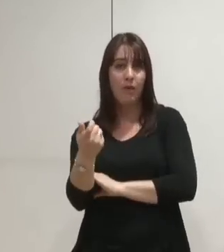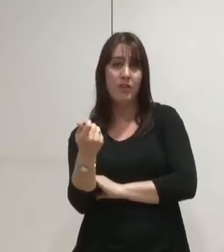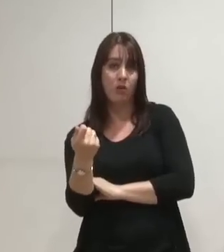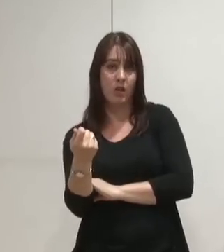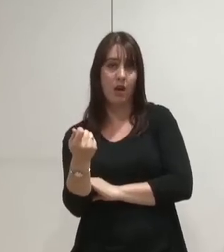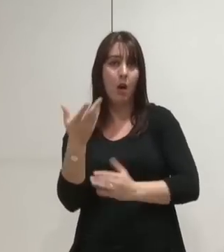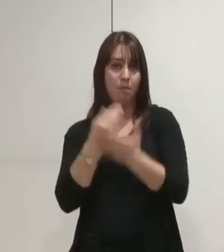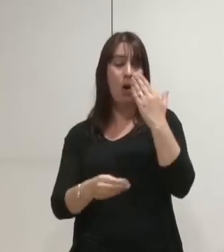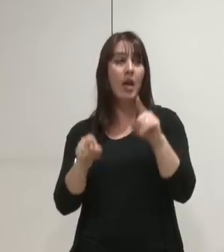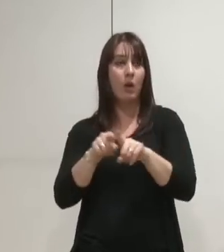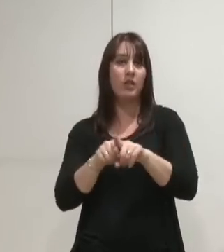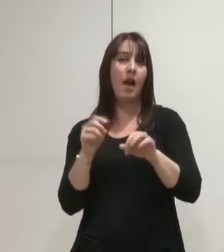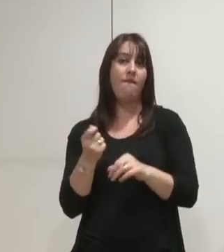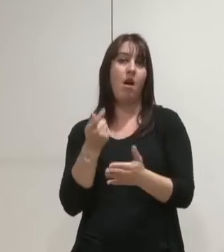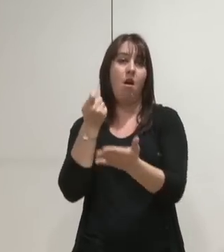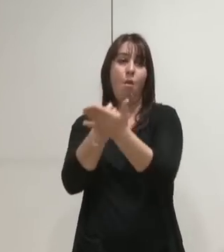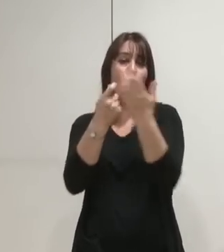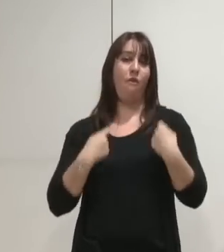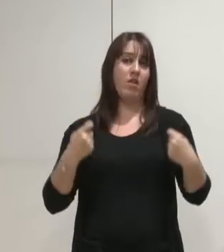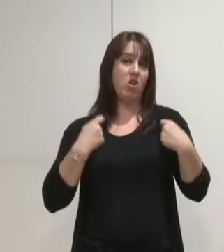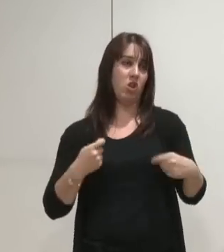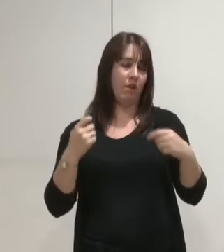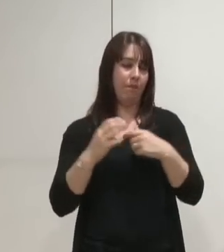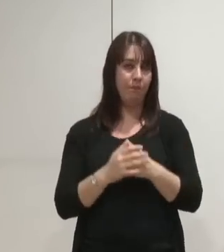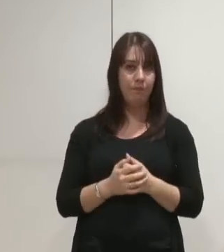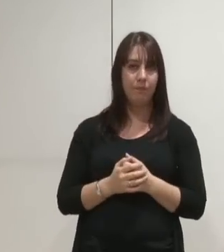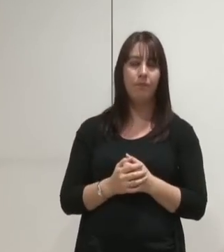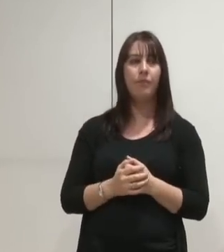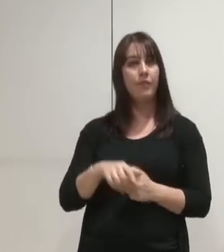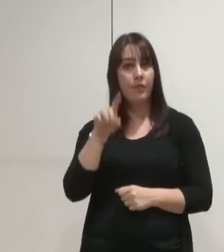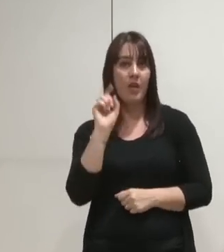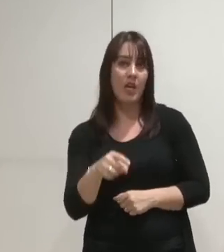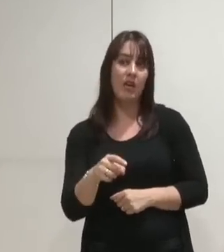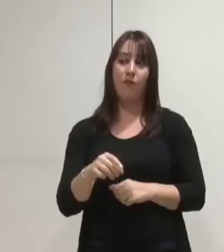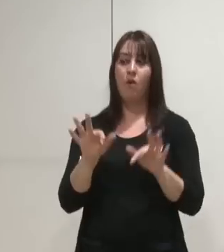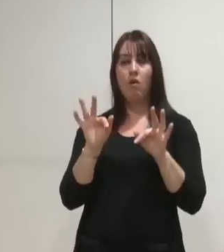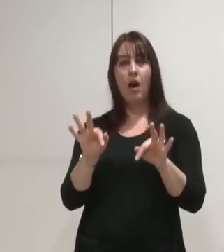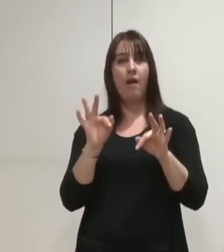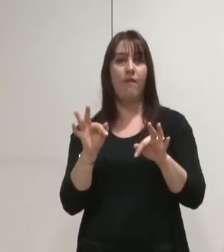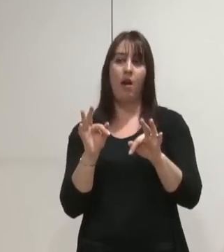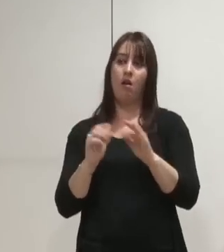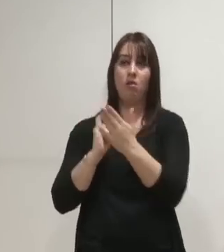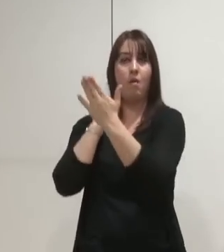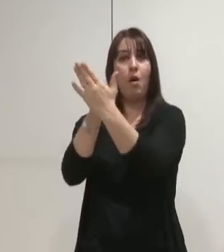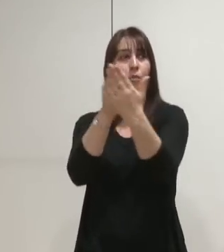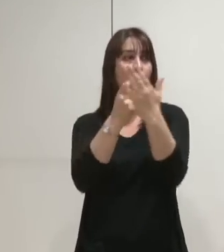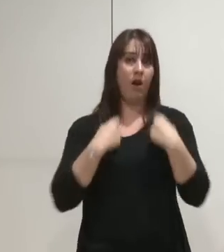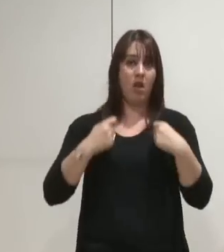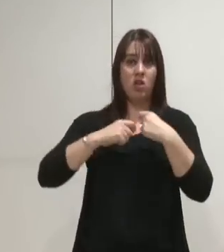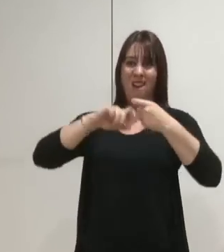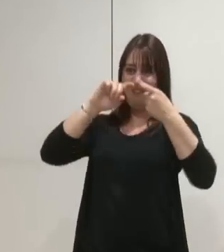d'achat d'abord nous consid qu'il faut lutter contre la baisse du pouvoir d'achat et donc contre